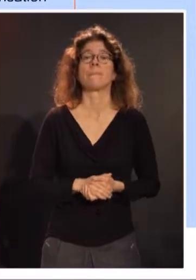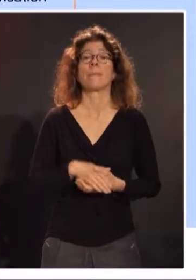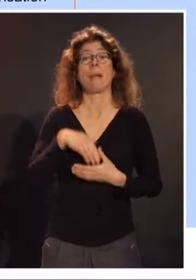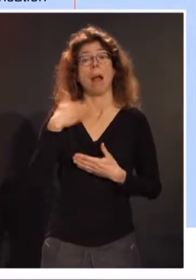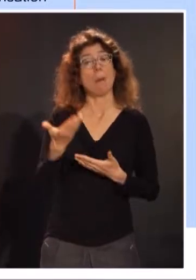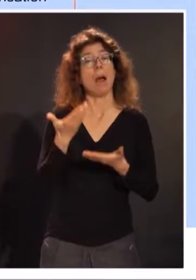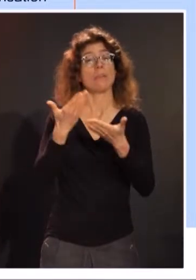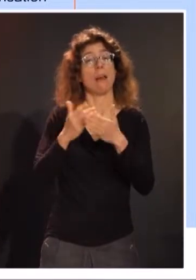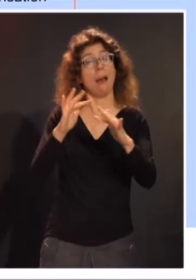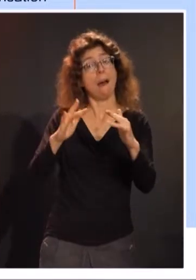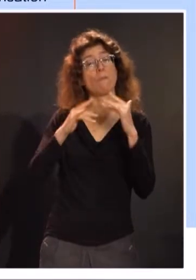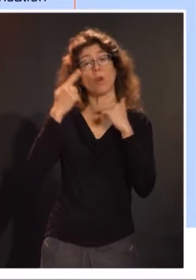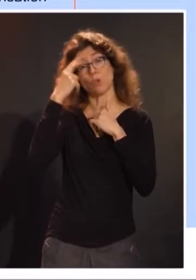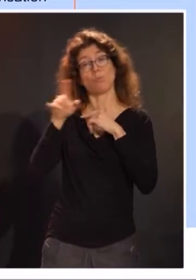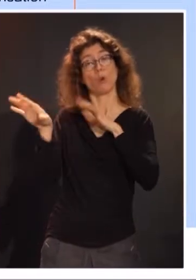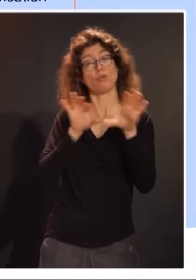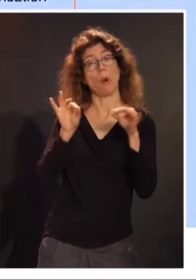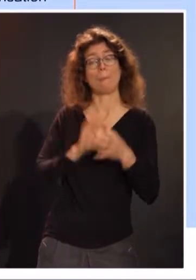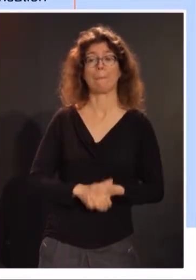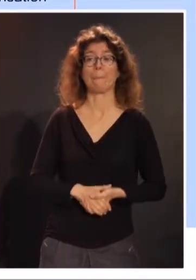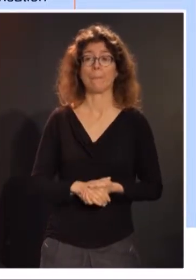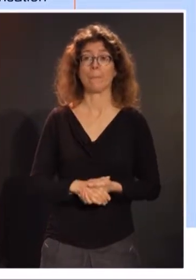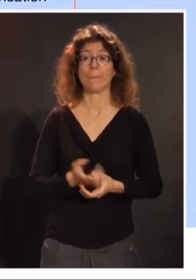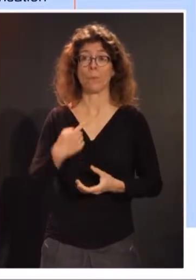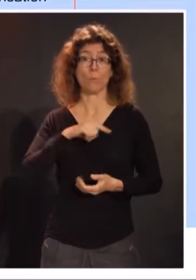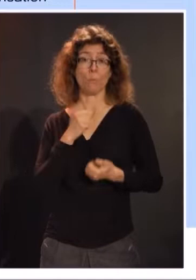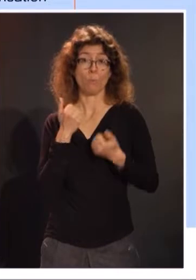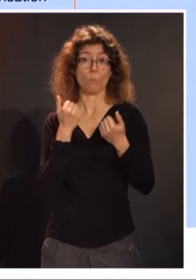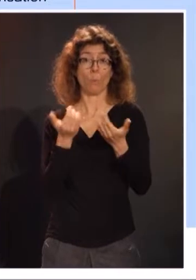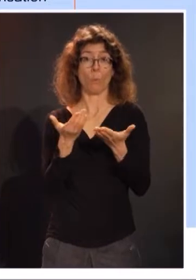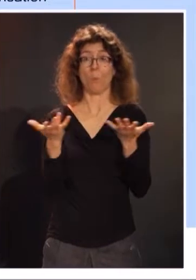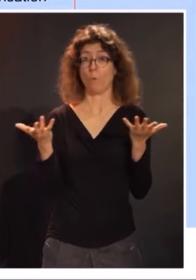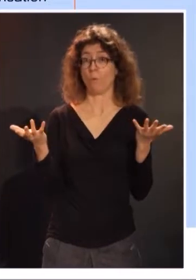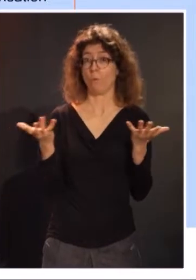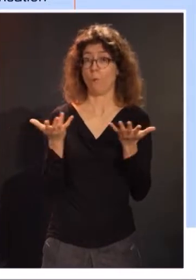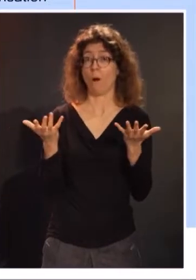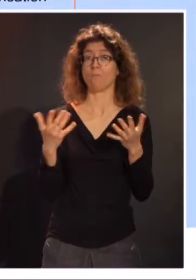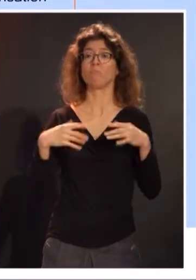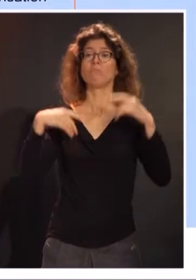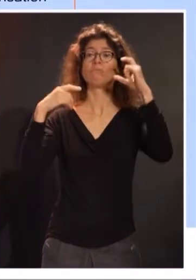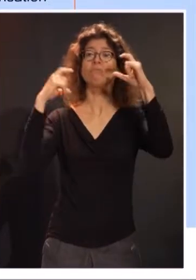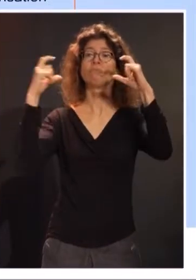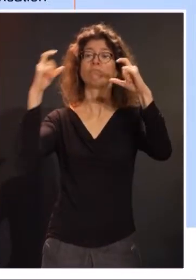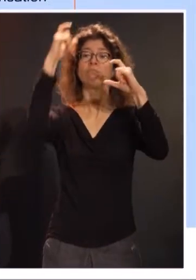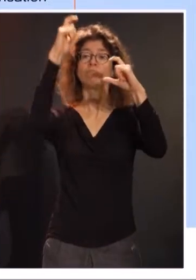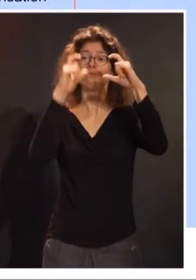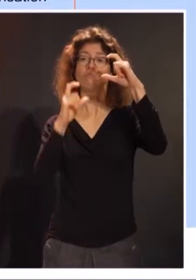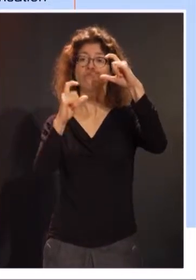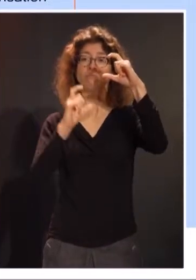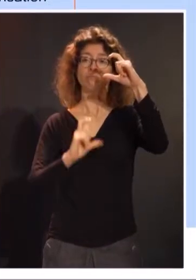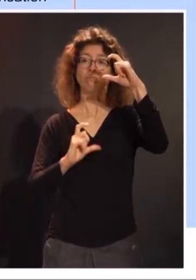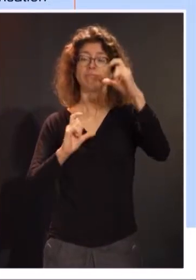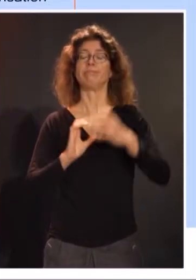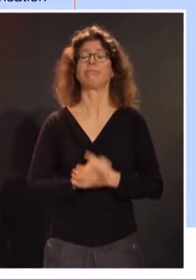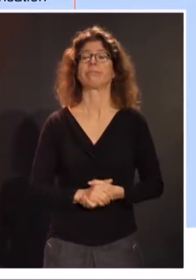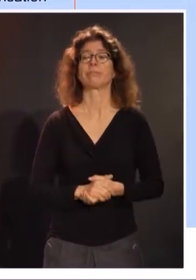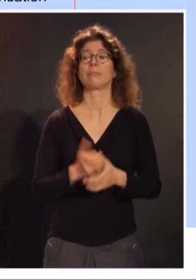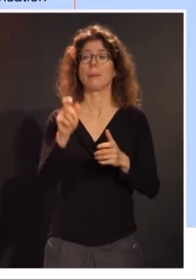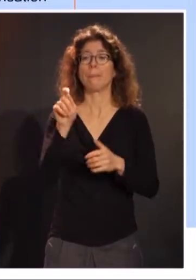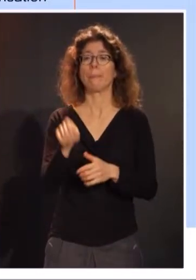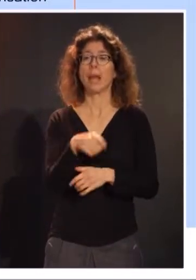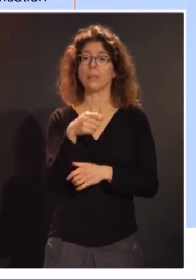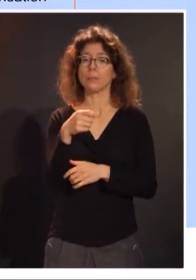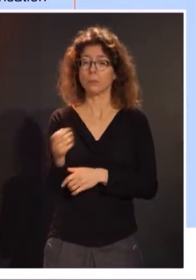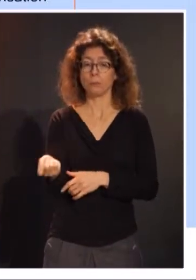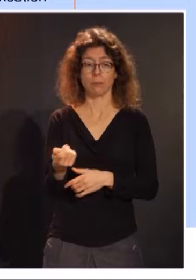des outils. Donc, dans notre proposition qu'on vous fait là sous forme de schéma, donc on va prendre forcément en compte le contexte dans lequel